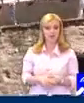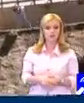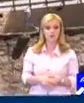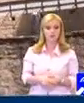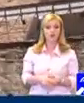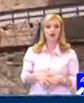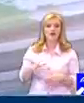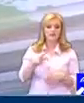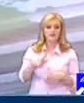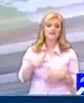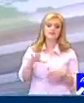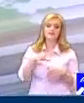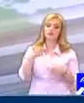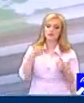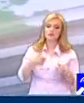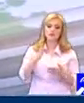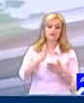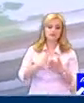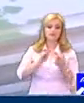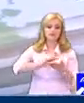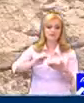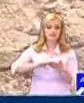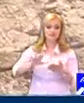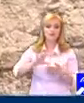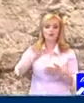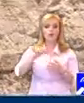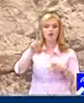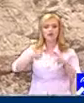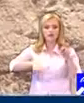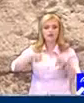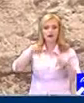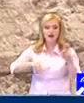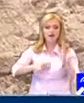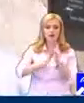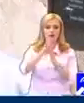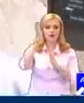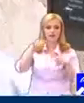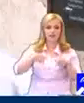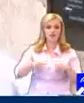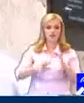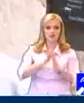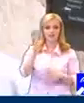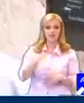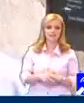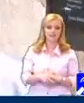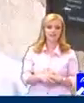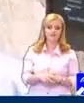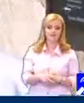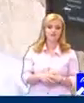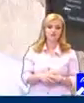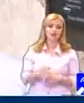mediului, pașapoarte pentru speciile rare de plante și animale, precum și ghiduri ale habitatelor rare. În cadrul implementării